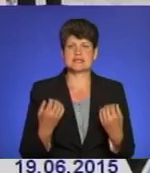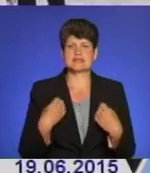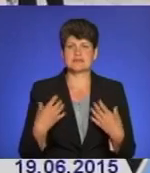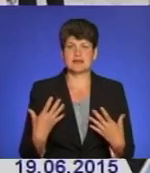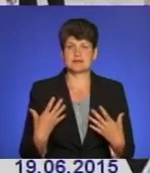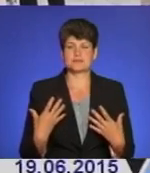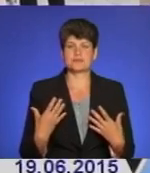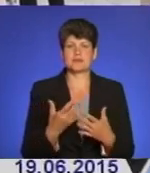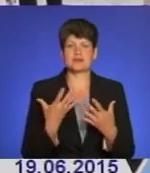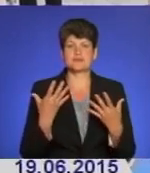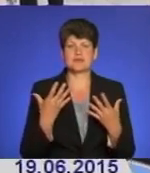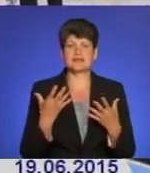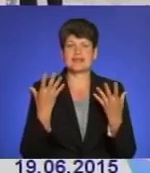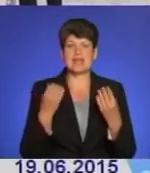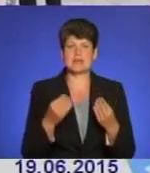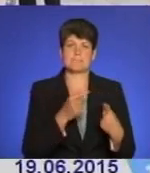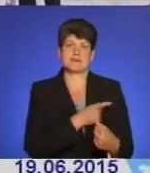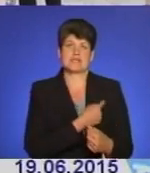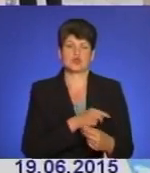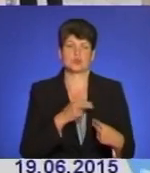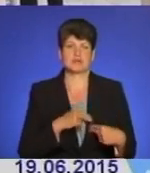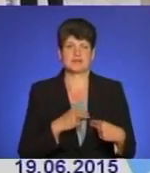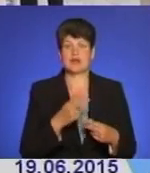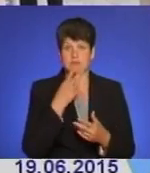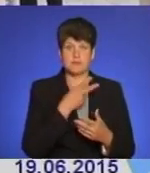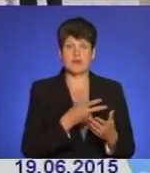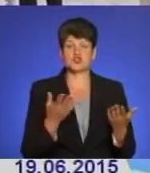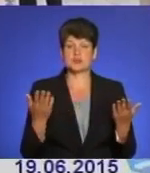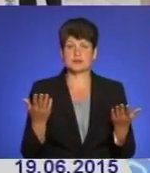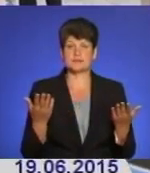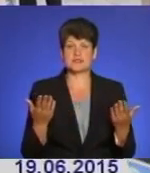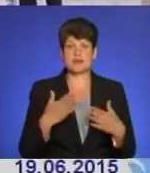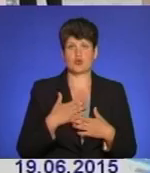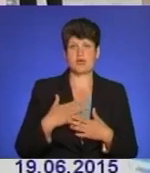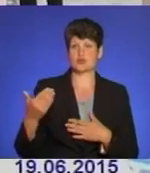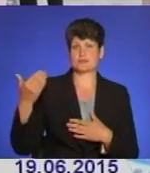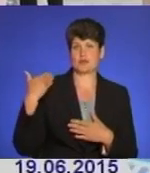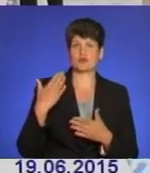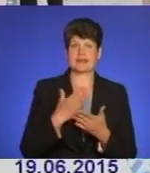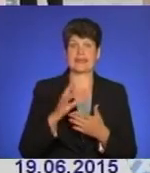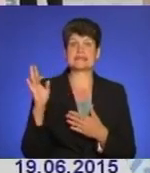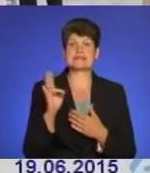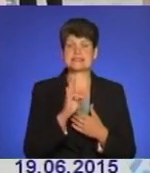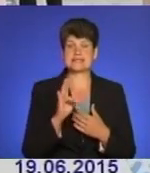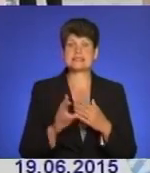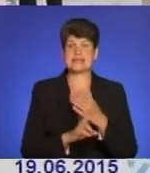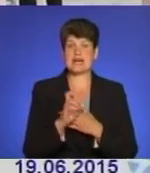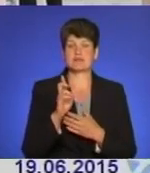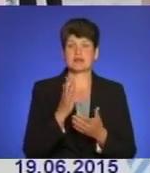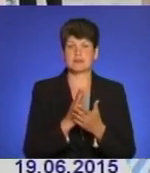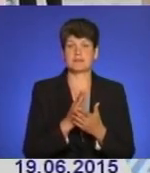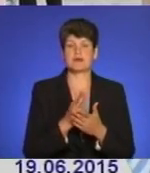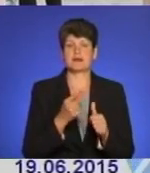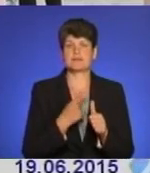передень свята Дня медичного працівника. Як бачите, за моєю спиною є церква, яка носить ім'я